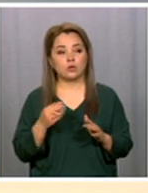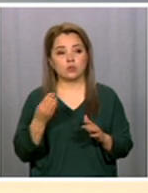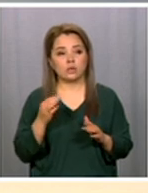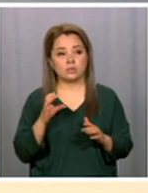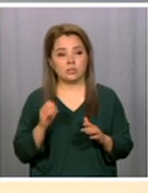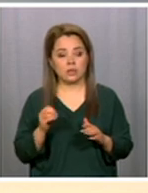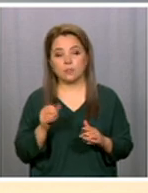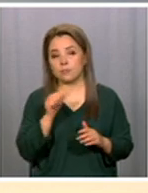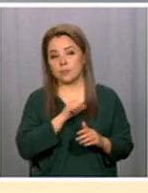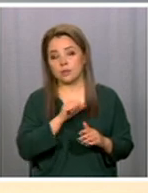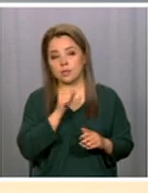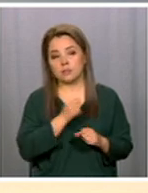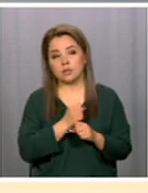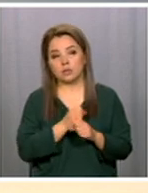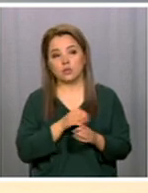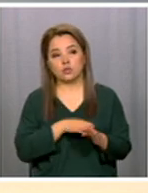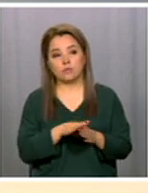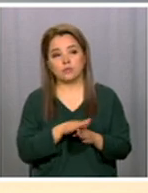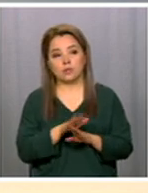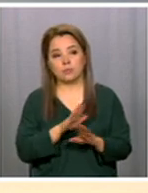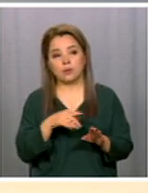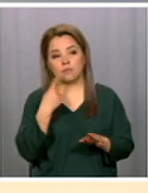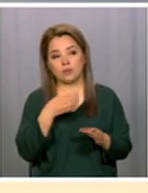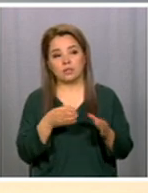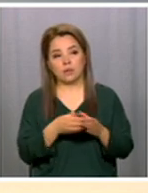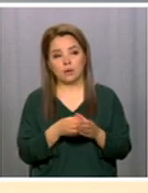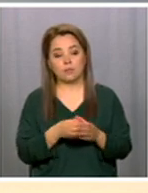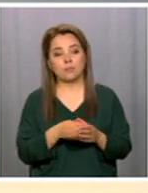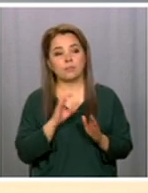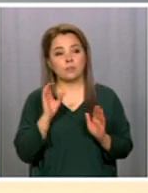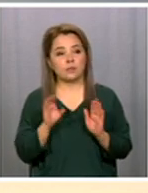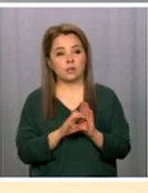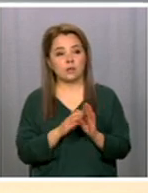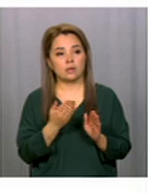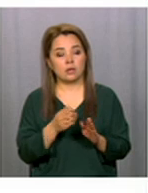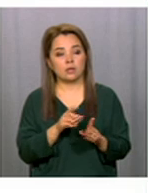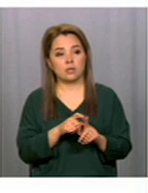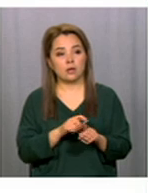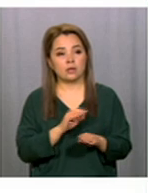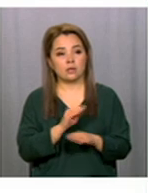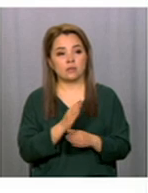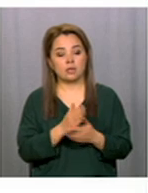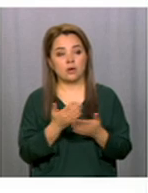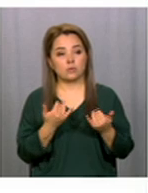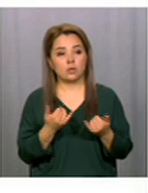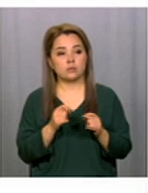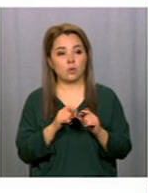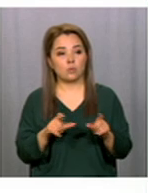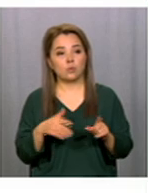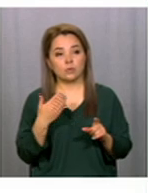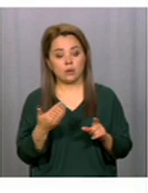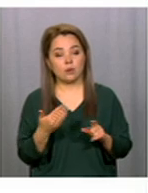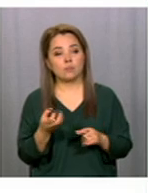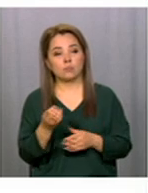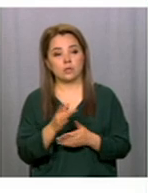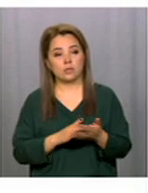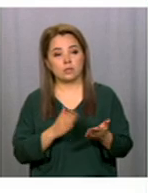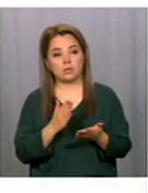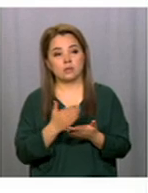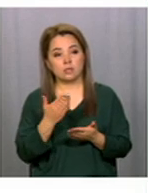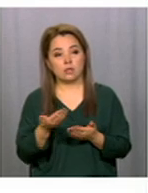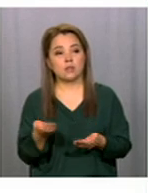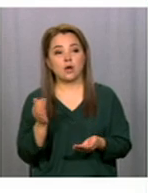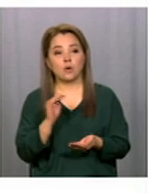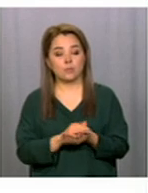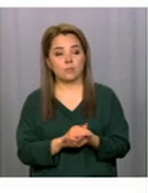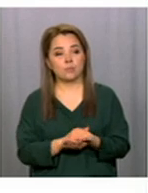глаголов совершенного и несовершенного вида в повелительном наклонении. Сегодня на уроке вы продолжите знакомство